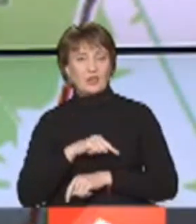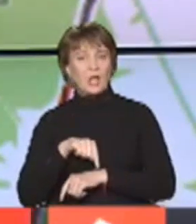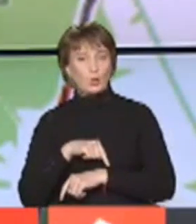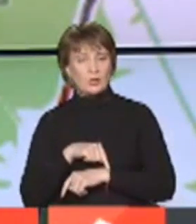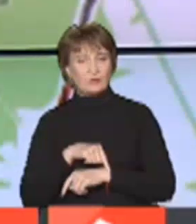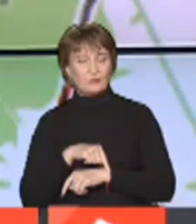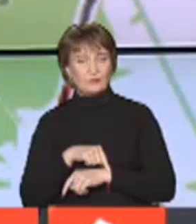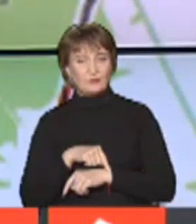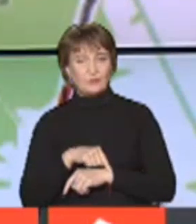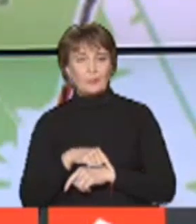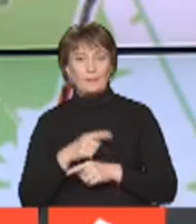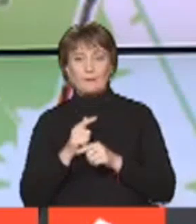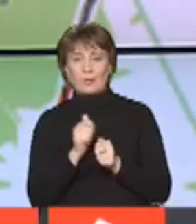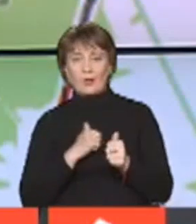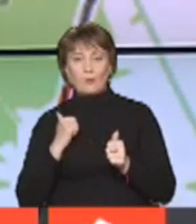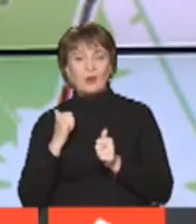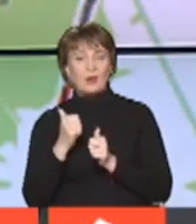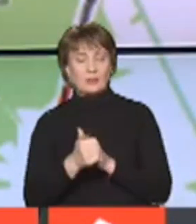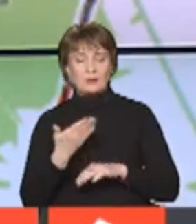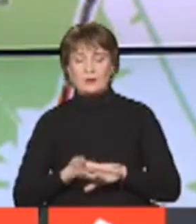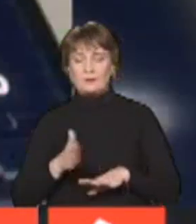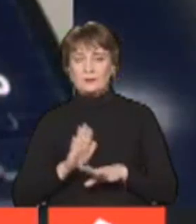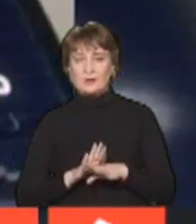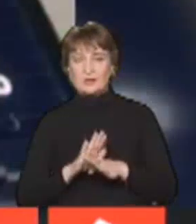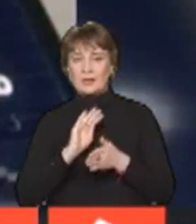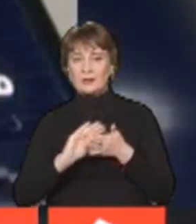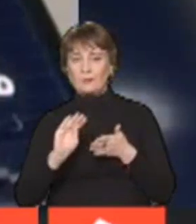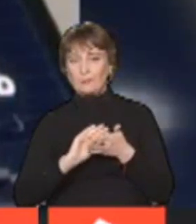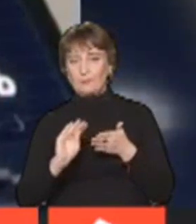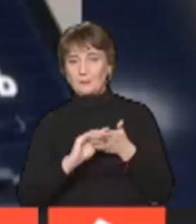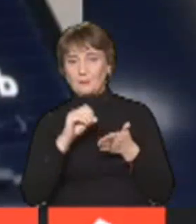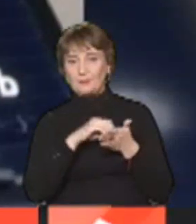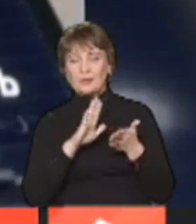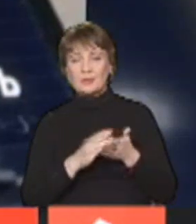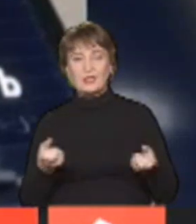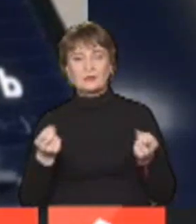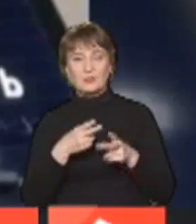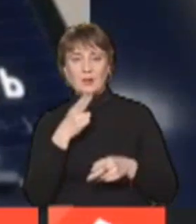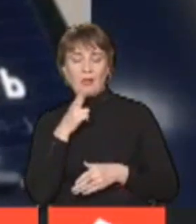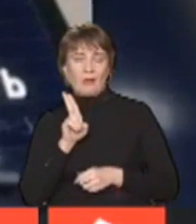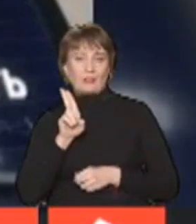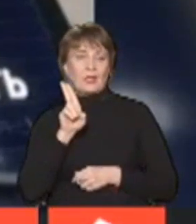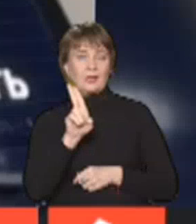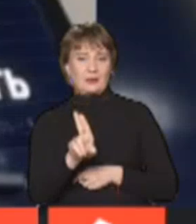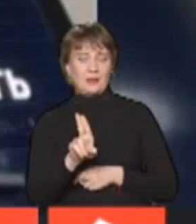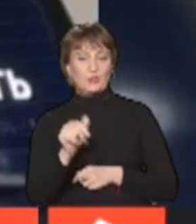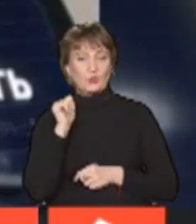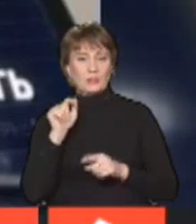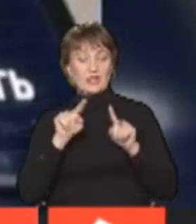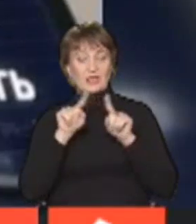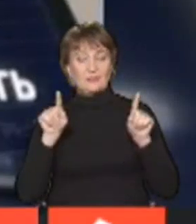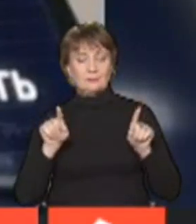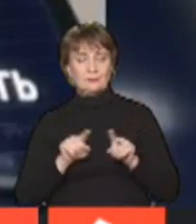годину. Вас важко обганяти. Такий напис помітили на одній автівці. Це була спеціальна наклейка, яку приліпили до заднього